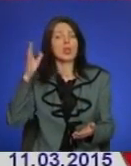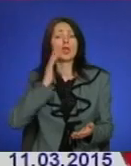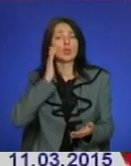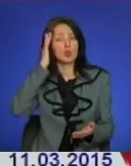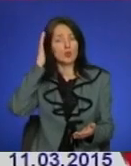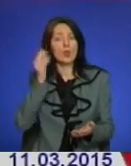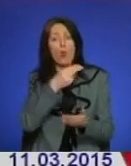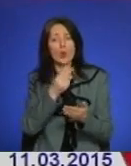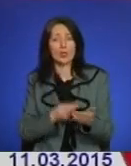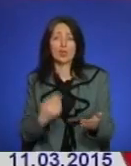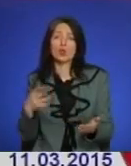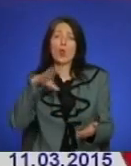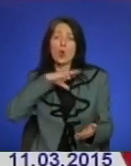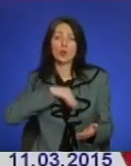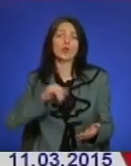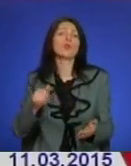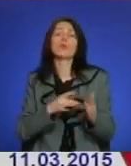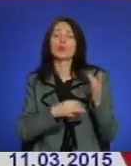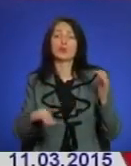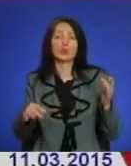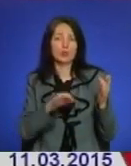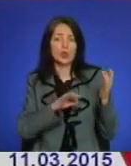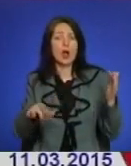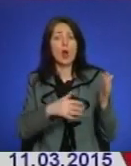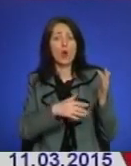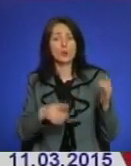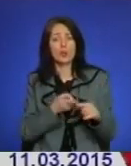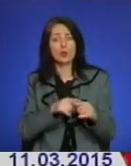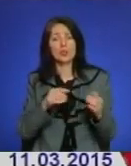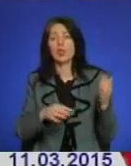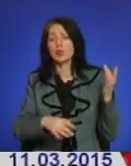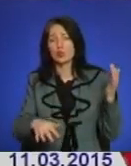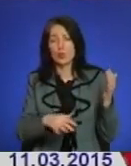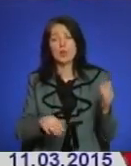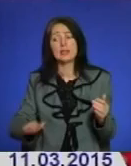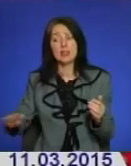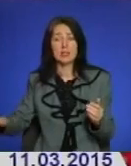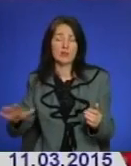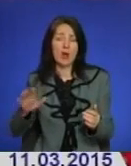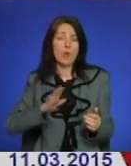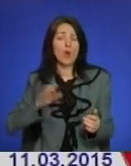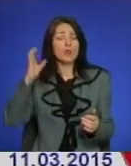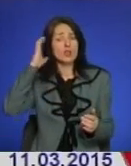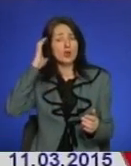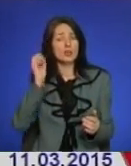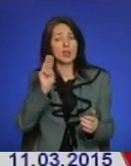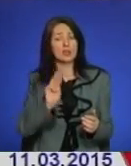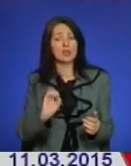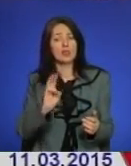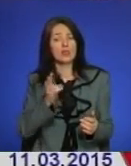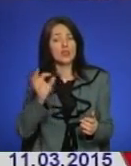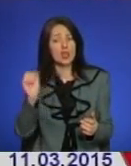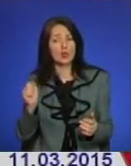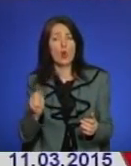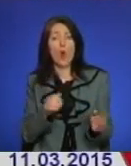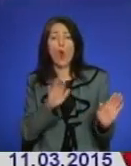проникливому звучанні струн кобзи. Саме у цей інструмент з дитинства був заслуханий Шевченко, а у співі мандрівних